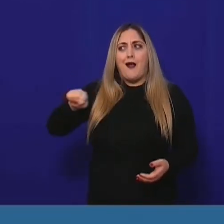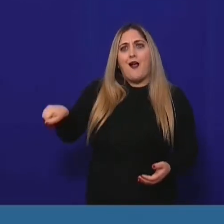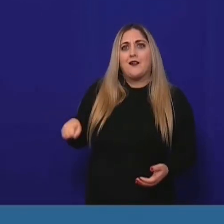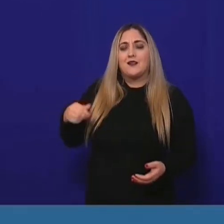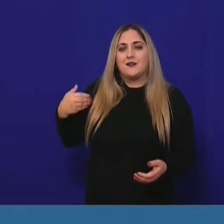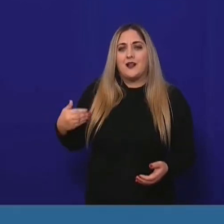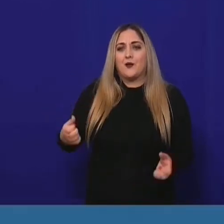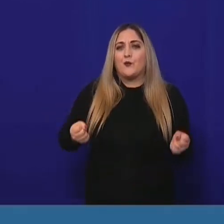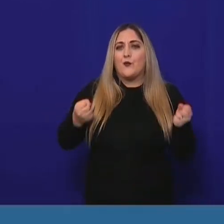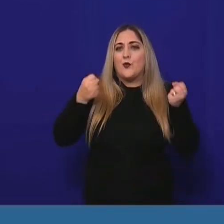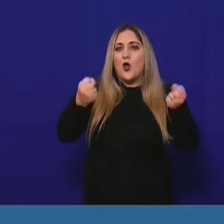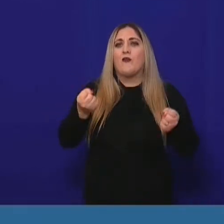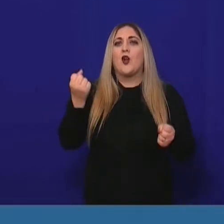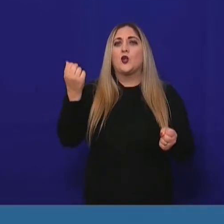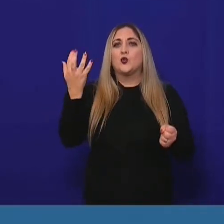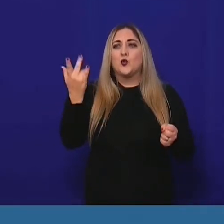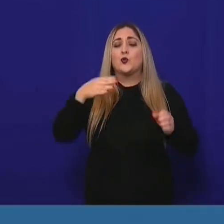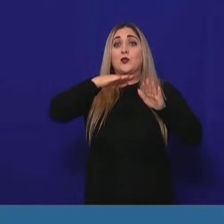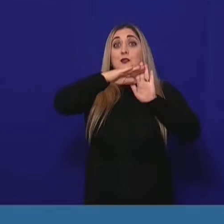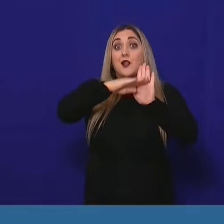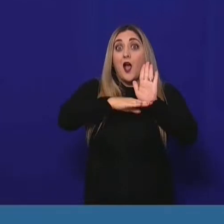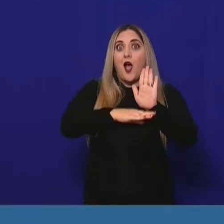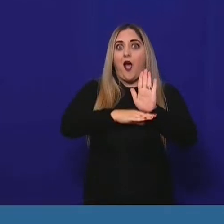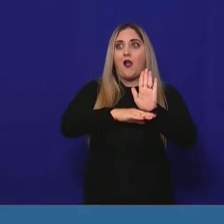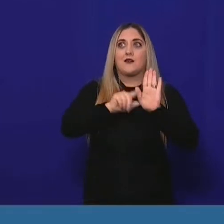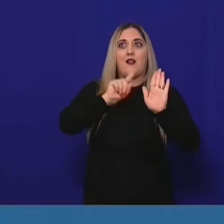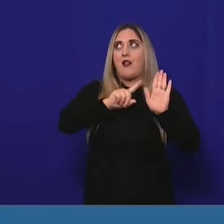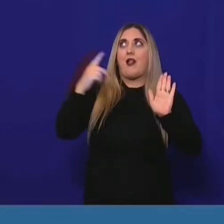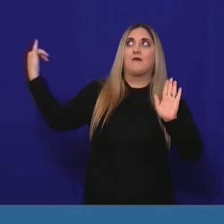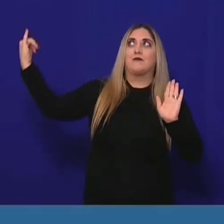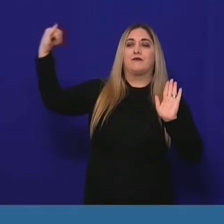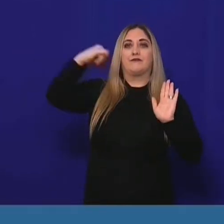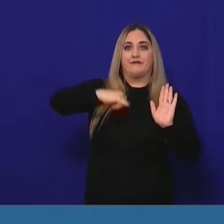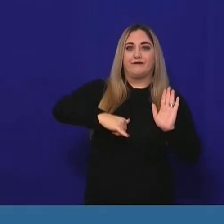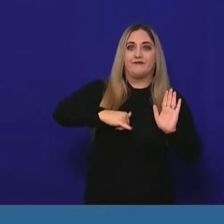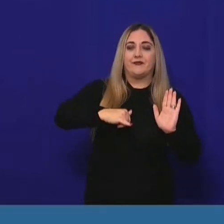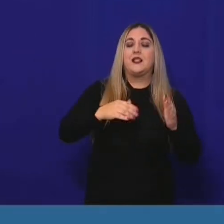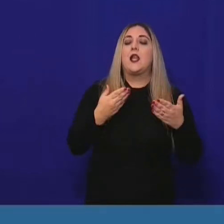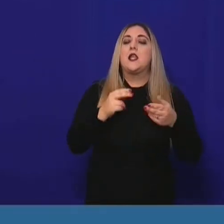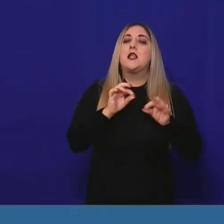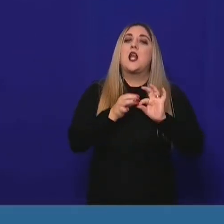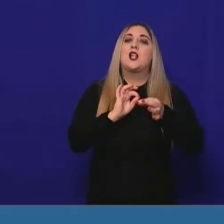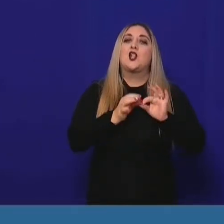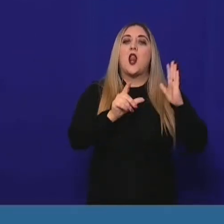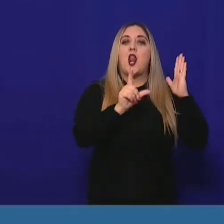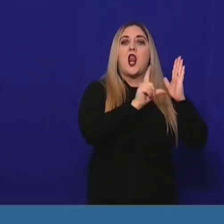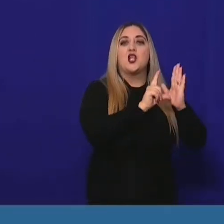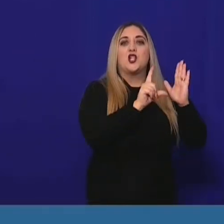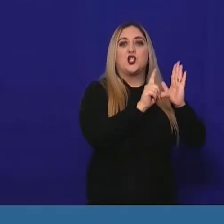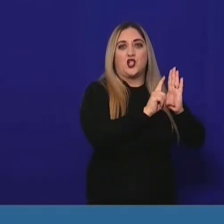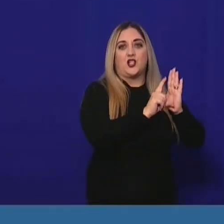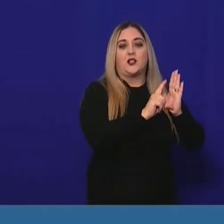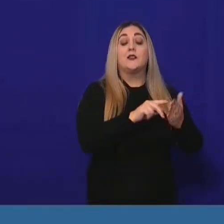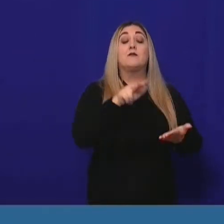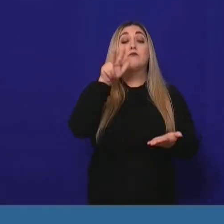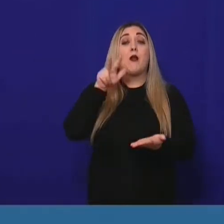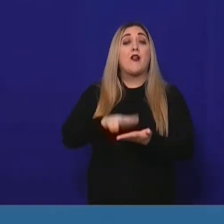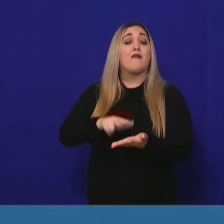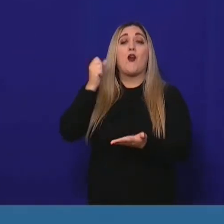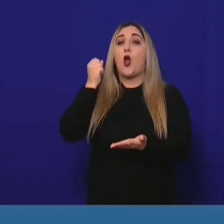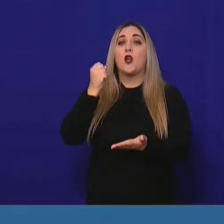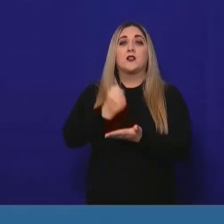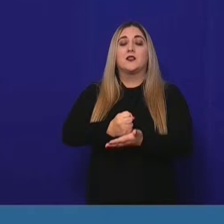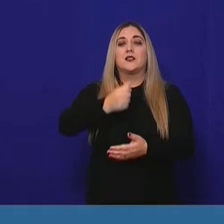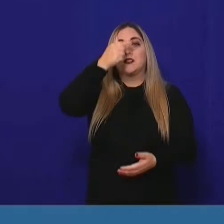nistgħu innaqsu trasmissjoni ta' każijiet li ġejjin minn barra permezz anke ta' leġiżlazzjoni li għandna ta' mandatory tests